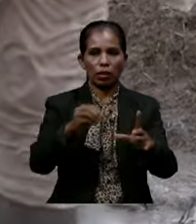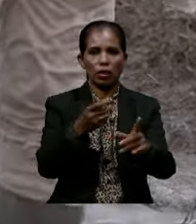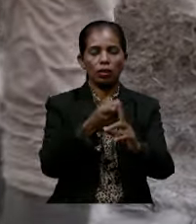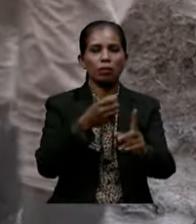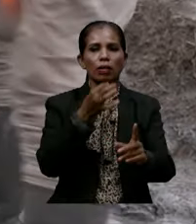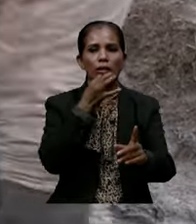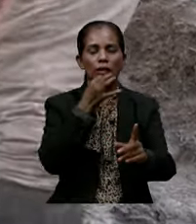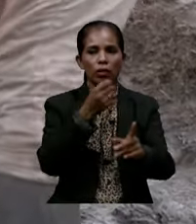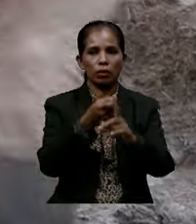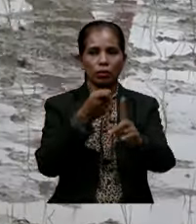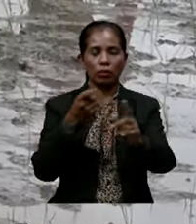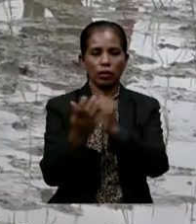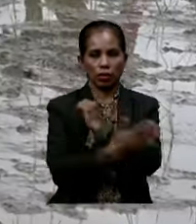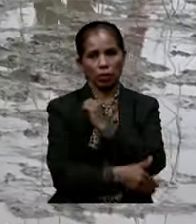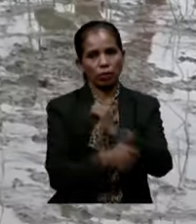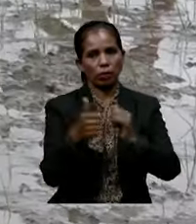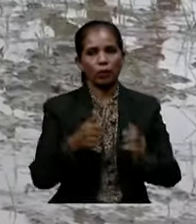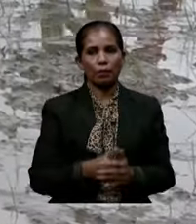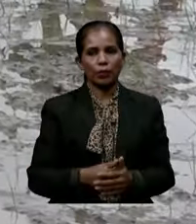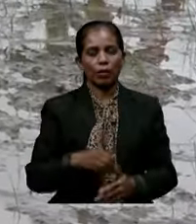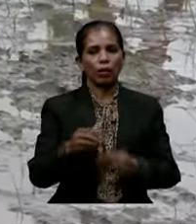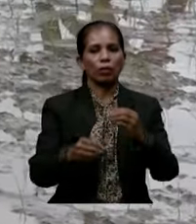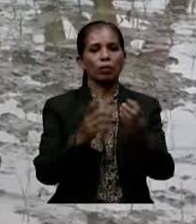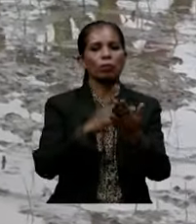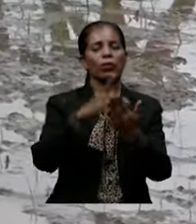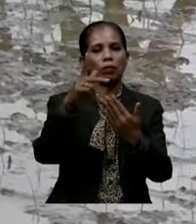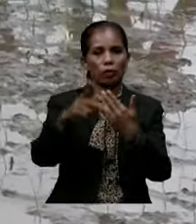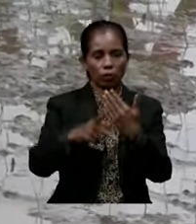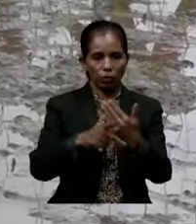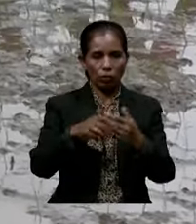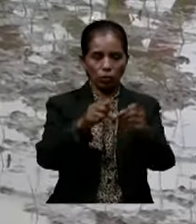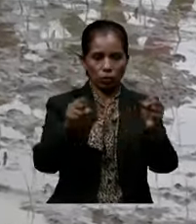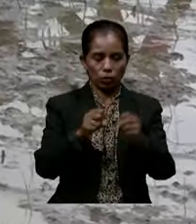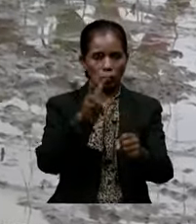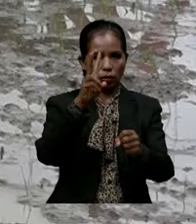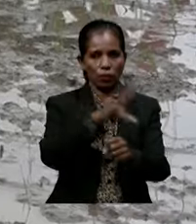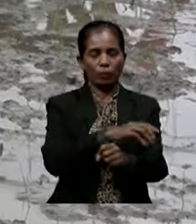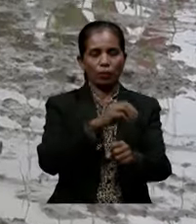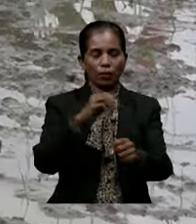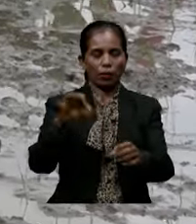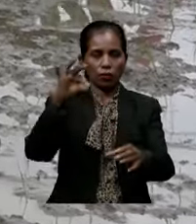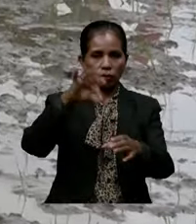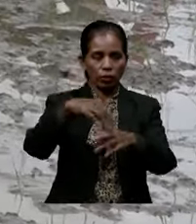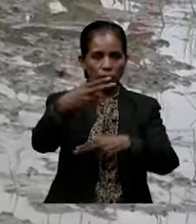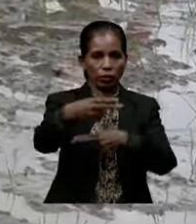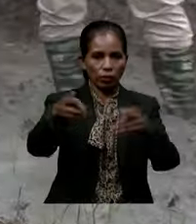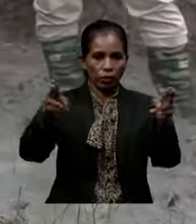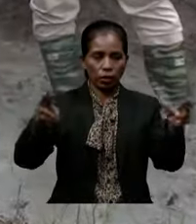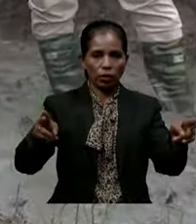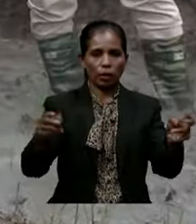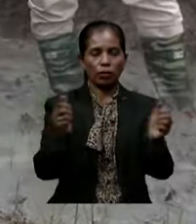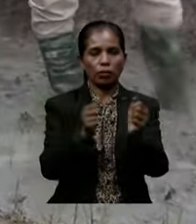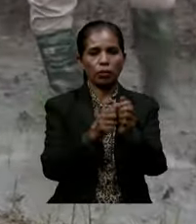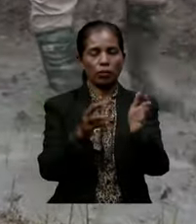aihan importasang musia estranjero. Lansamento programa demoplot ia suku ruane iha fuiluru natar ho medida hektare ida no